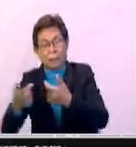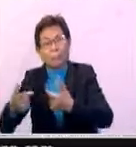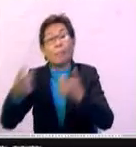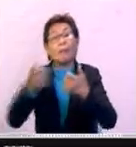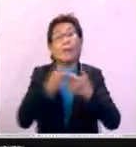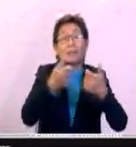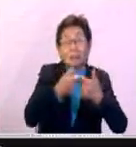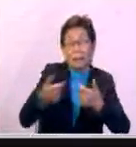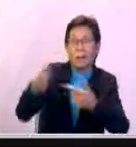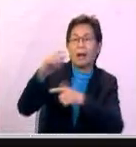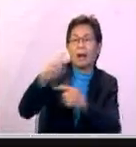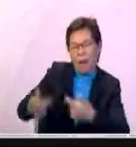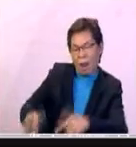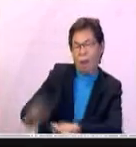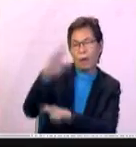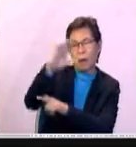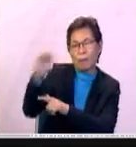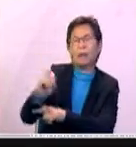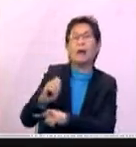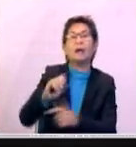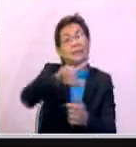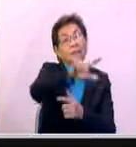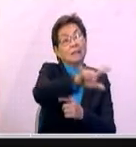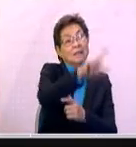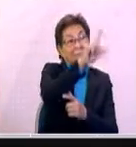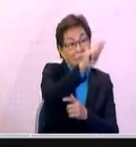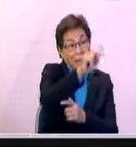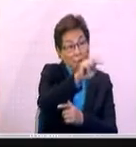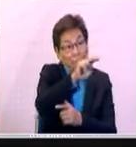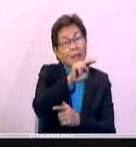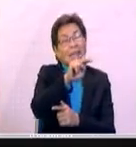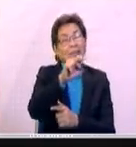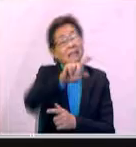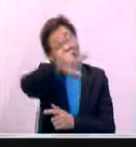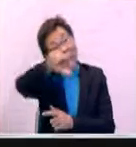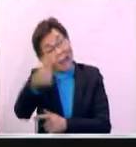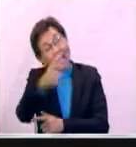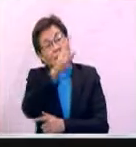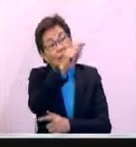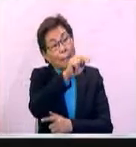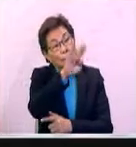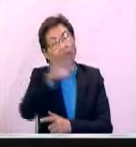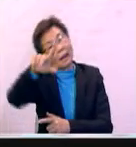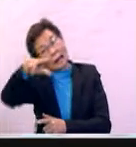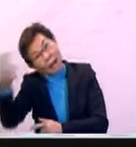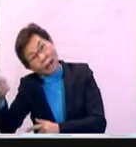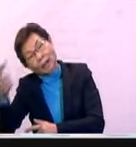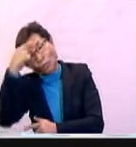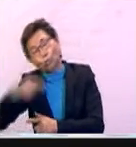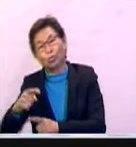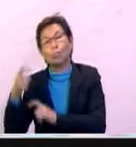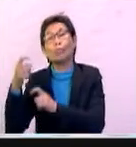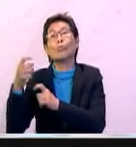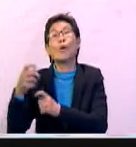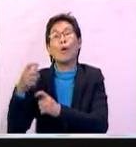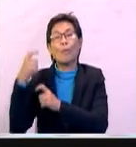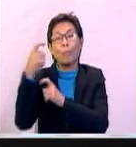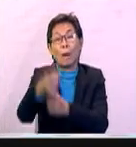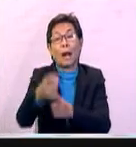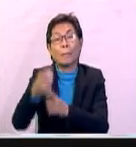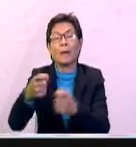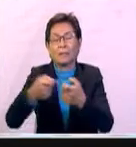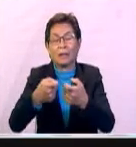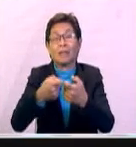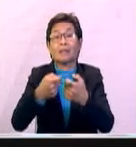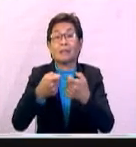membenarkan syarikat-syarikat selain Tenaga Nasional Berhad, TNB, untuk membekalkan elektrik kepada pengguna. Ia bertujuan untuk